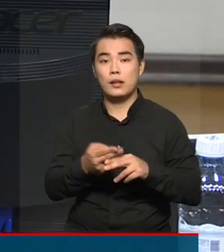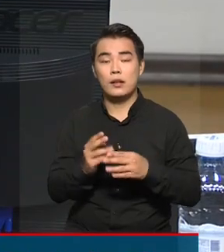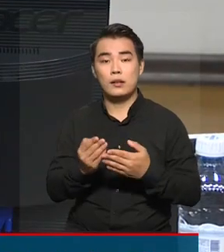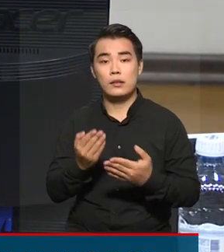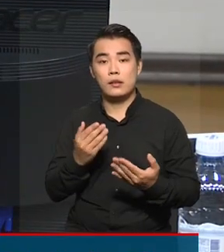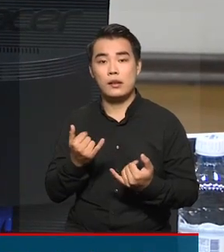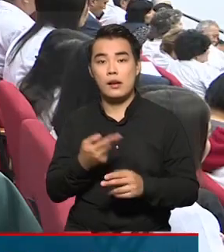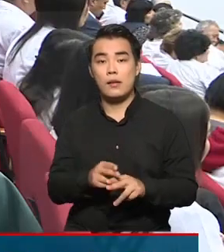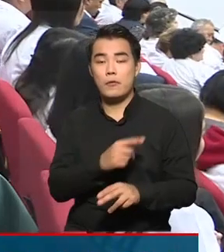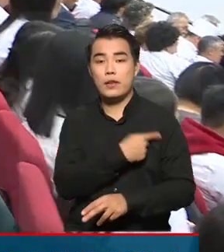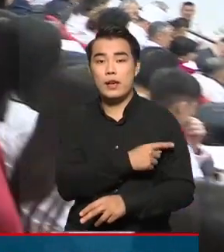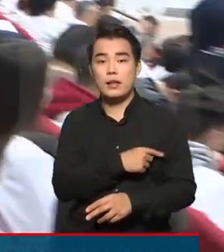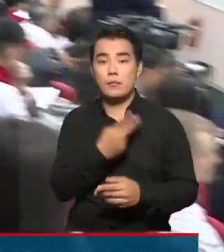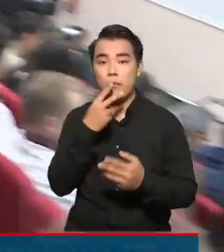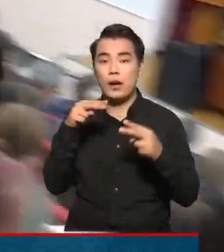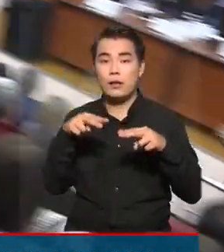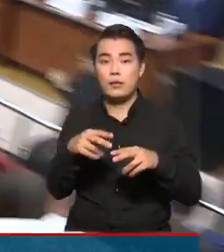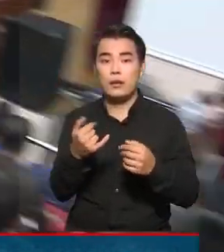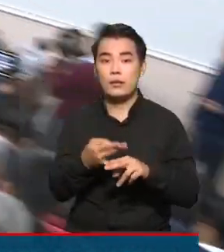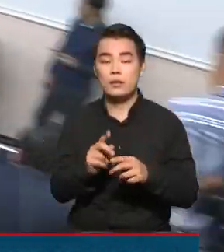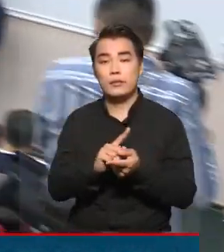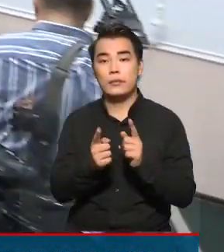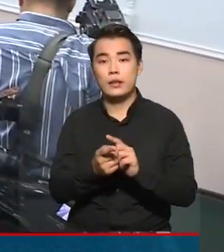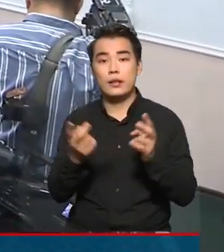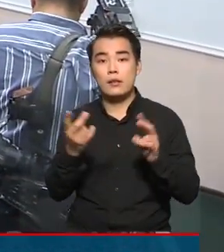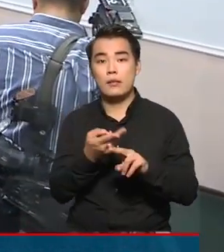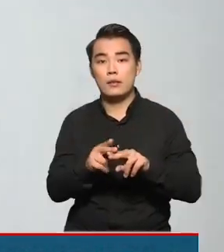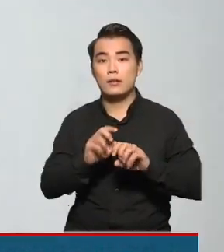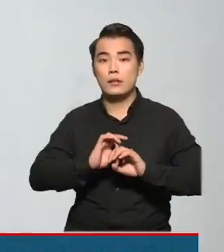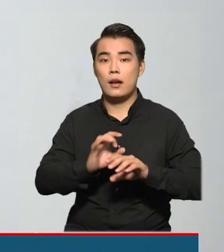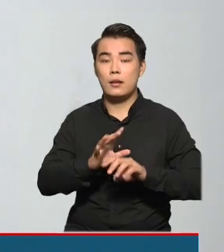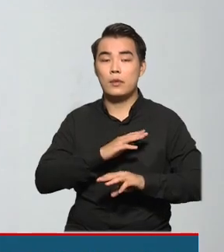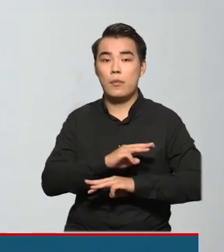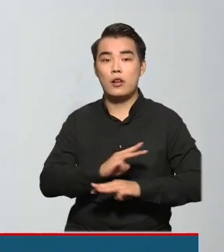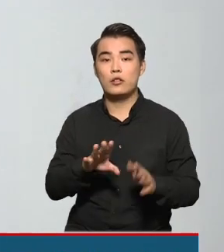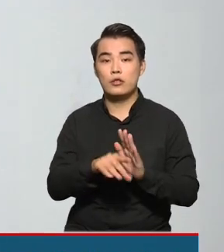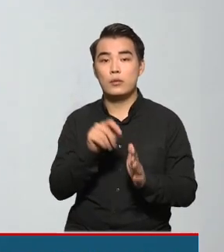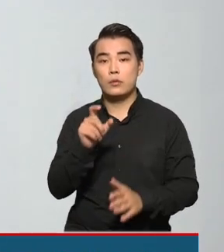үшін ветеринария саласына түбегейлі өзгерту енгізу керек, дейді мәжіліс депутаттары.